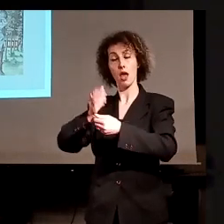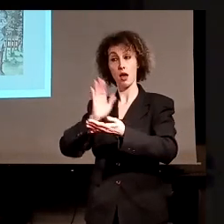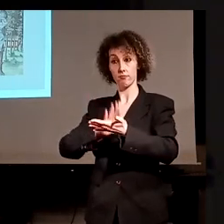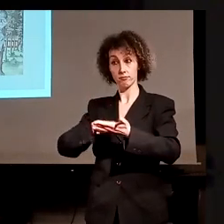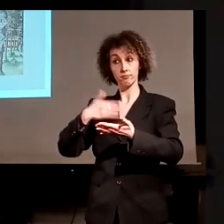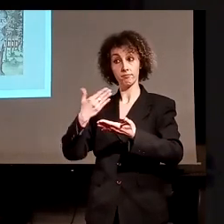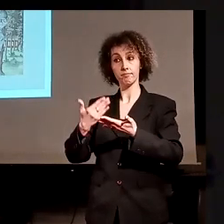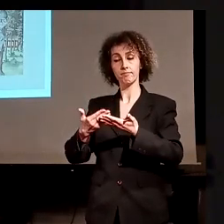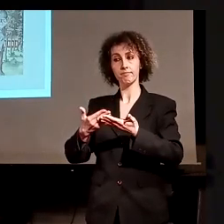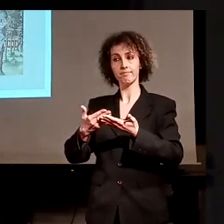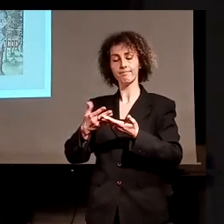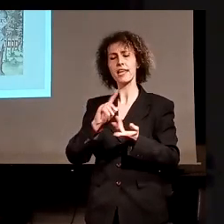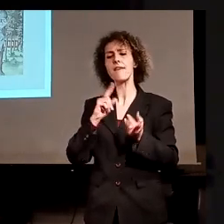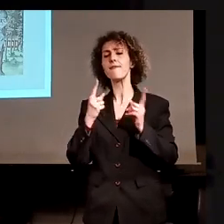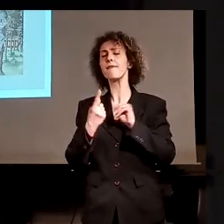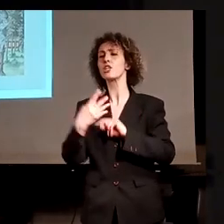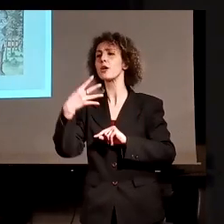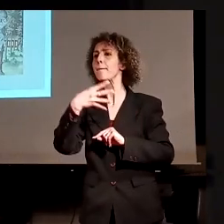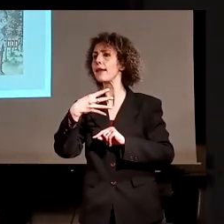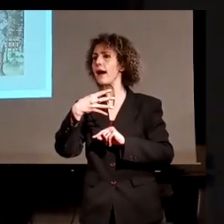invece scrive